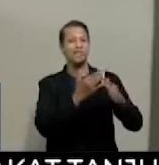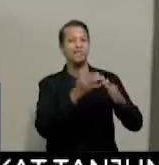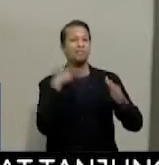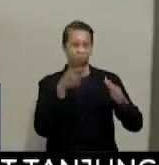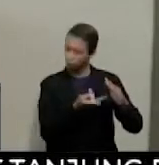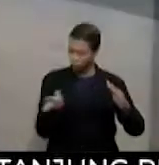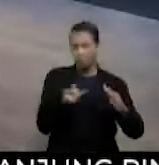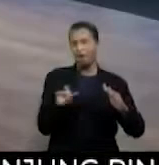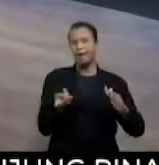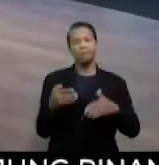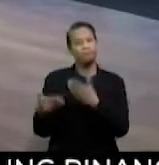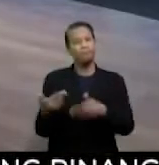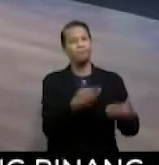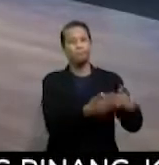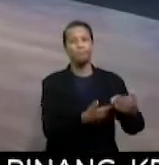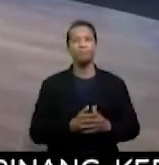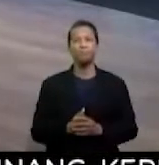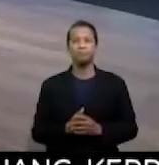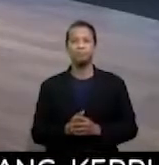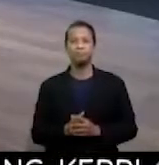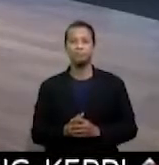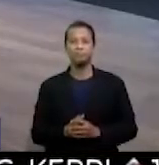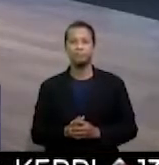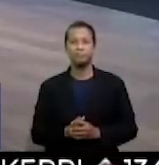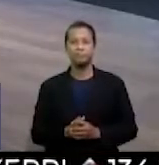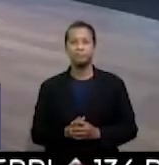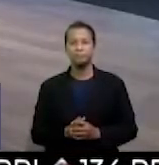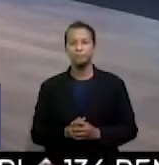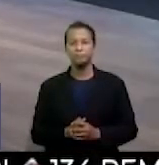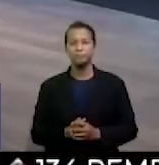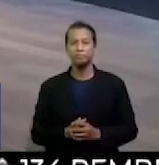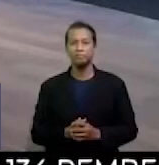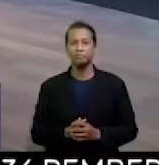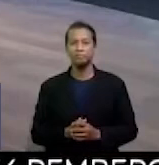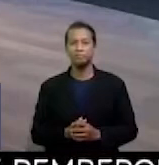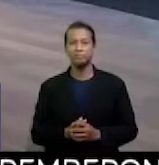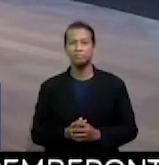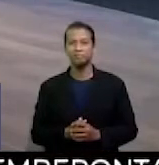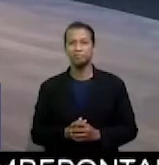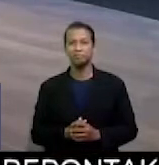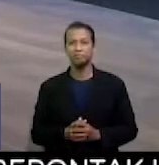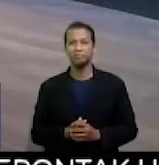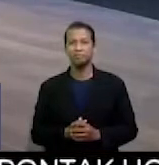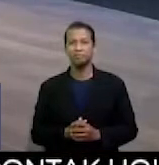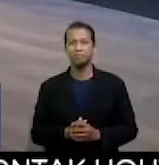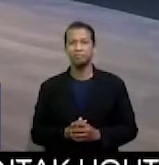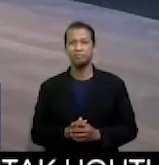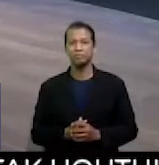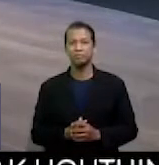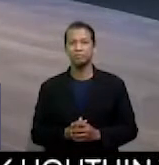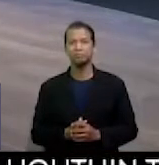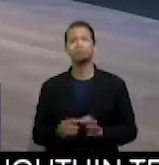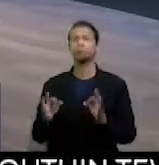program PEN ini sendiri, bagaimana tanggapan Mas Edwin, terutama dalam program pemulihan sektor ekonomi nasional untuk sektor